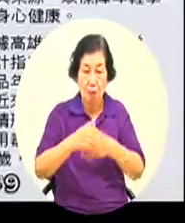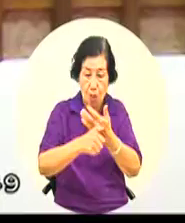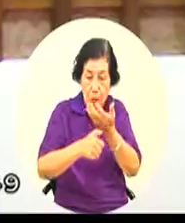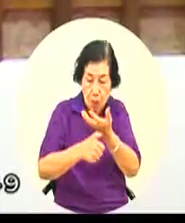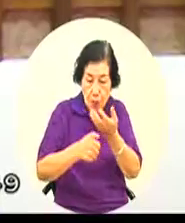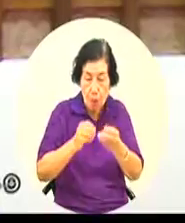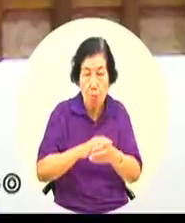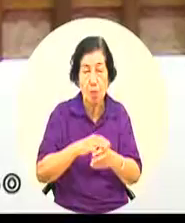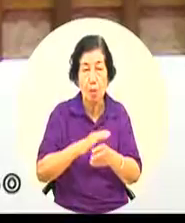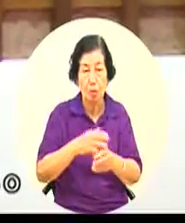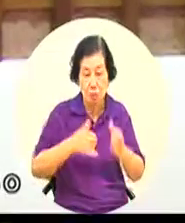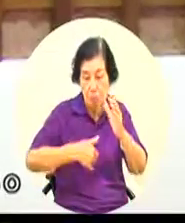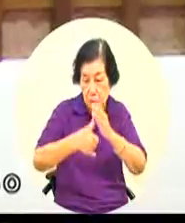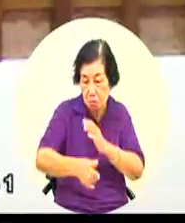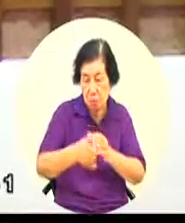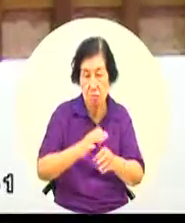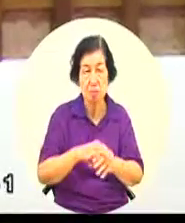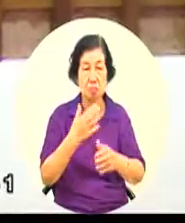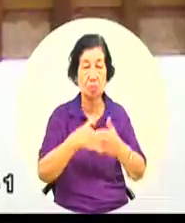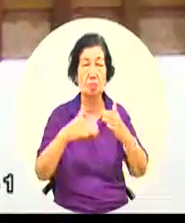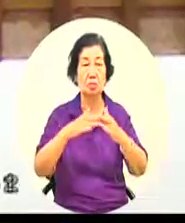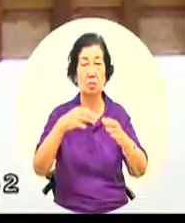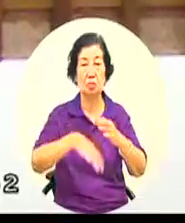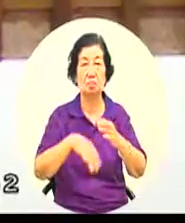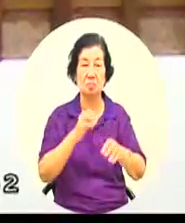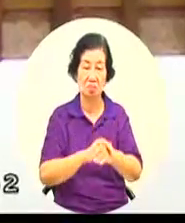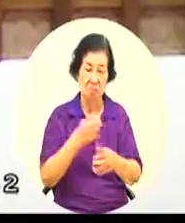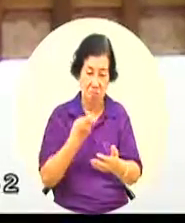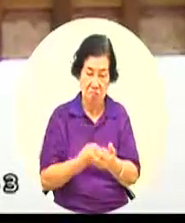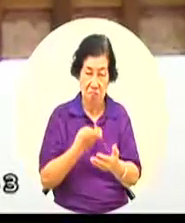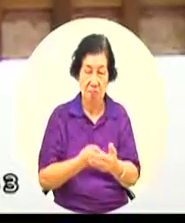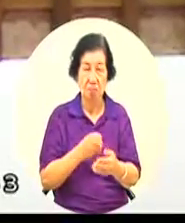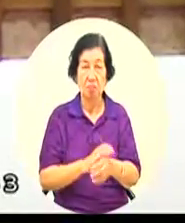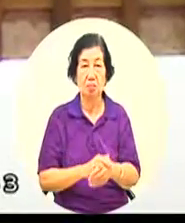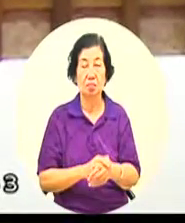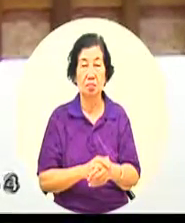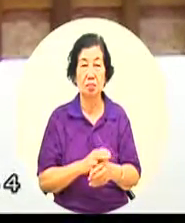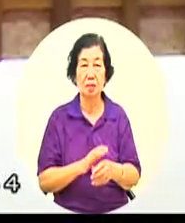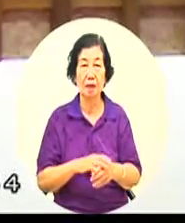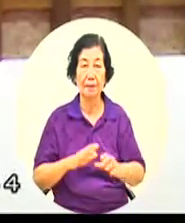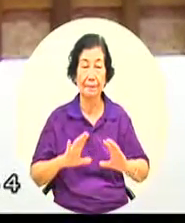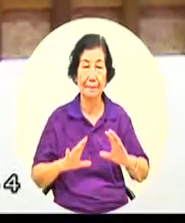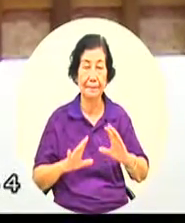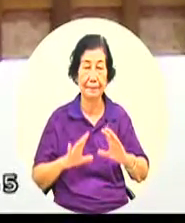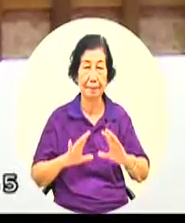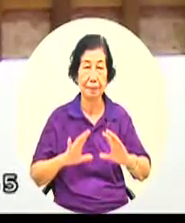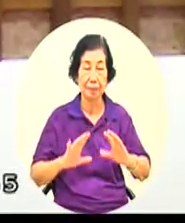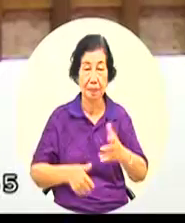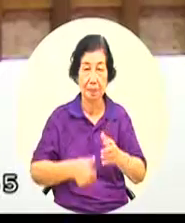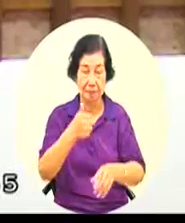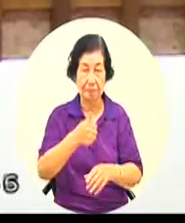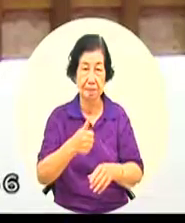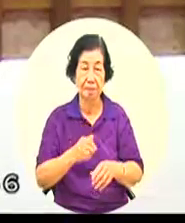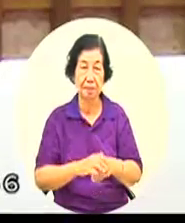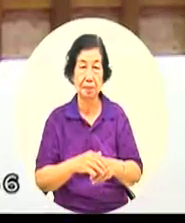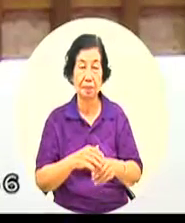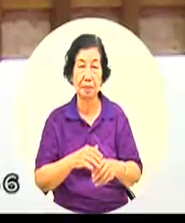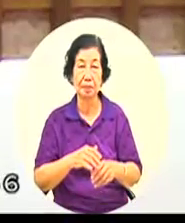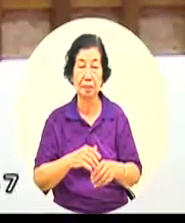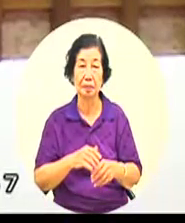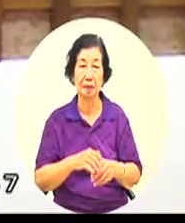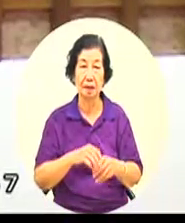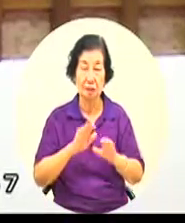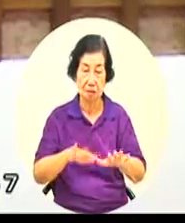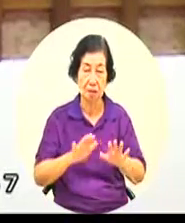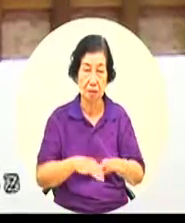园的严重性，甚至呢小英总统他也下令全面的扫